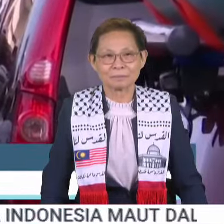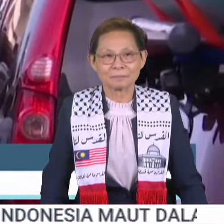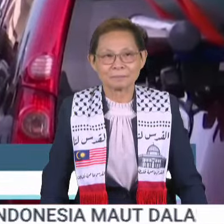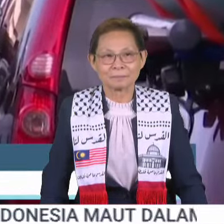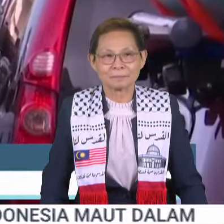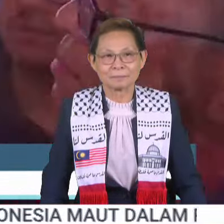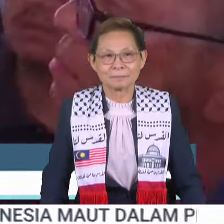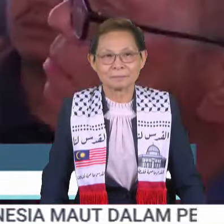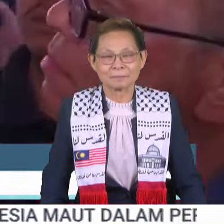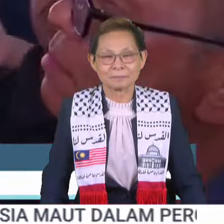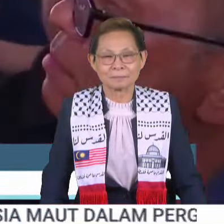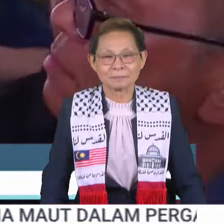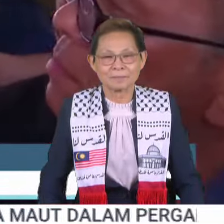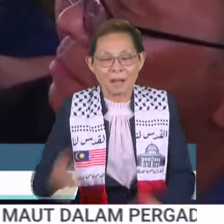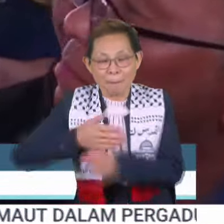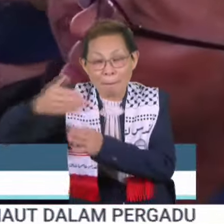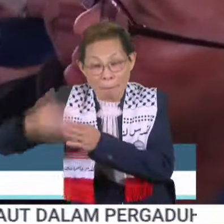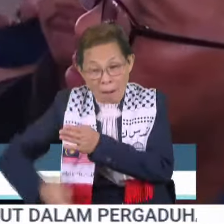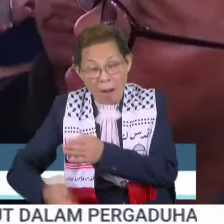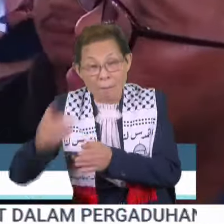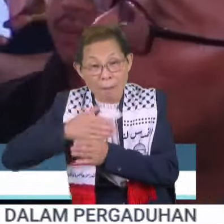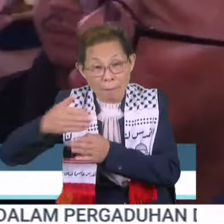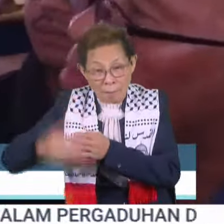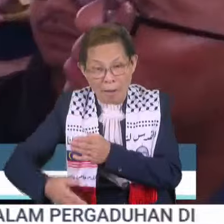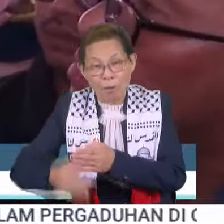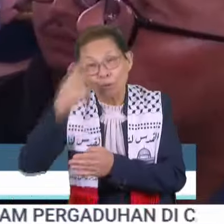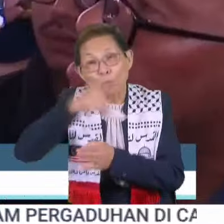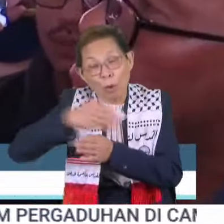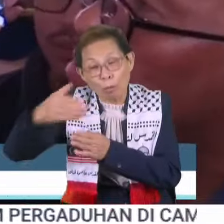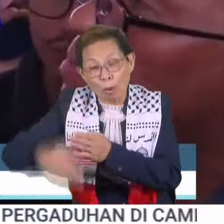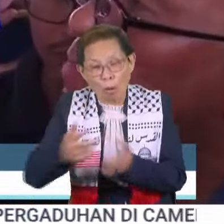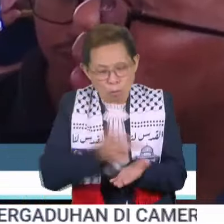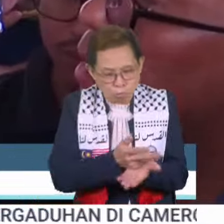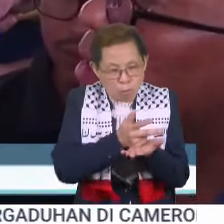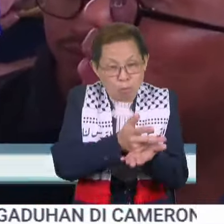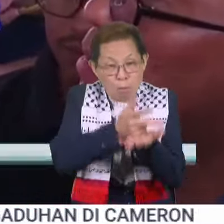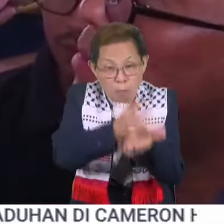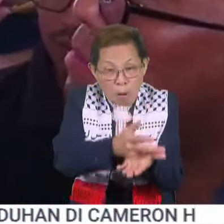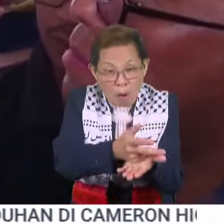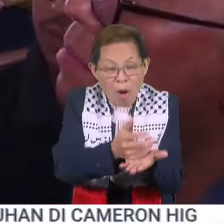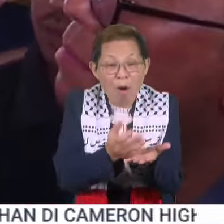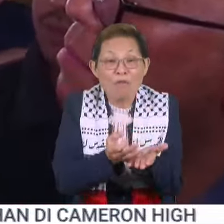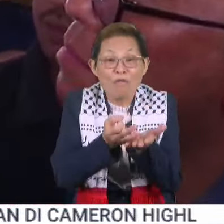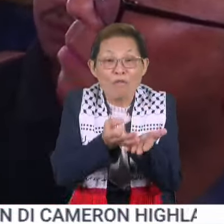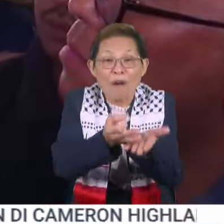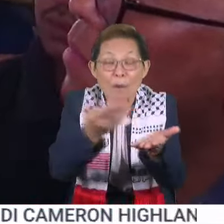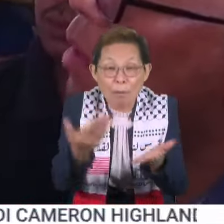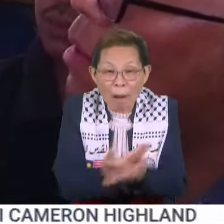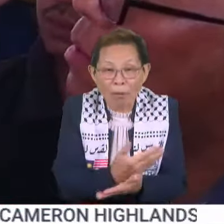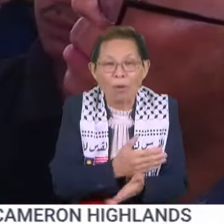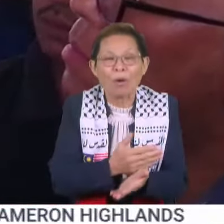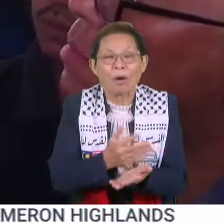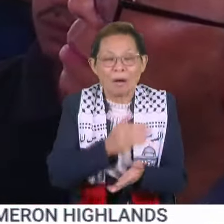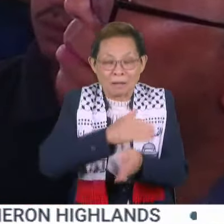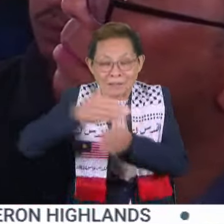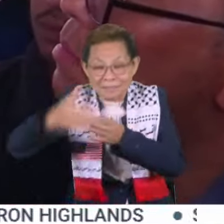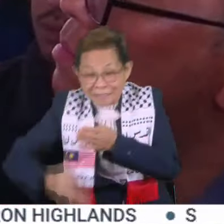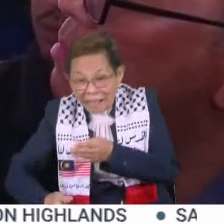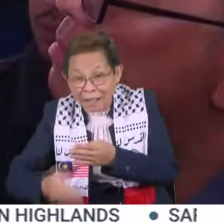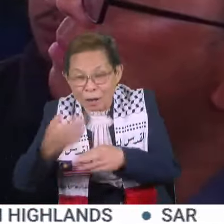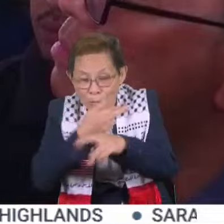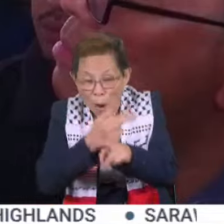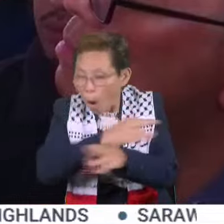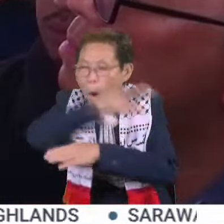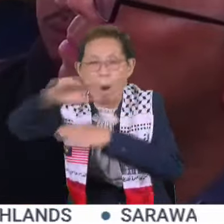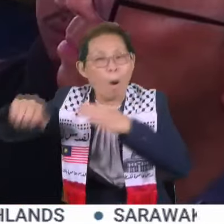pengguna penyelesaiannya bukan feri Terminal Feri baru penyelesaiannya secara menyeluruh maknanya